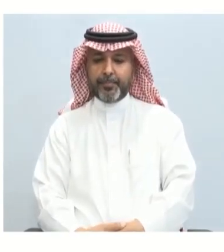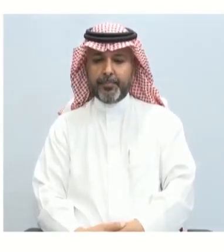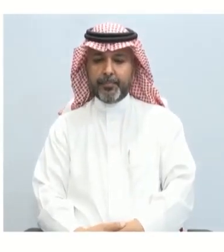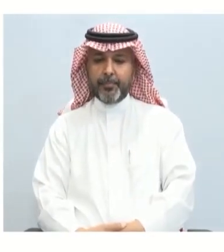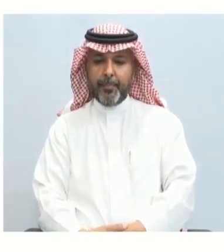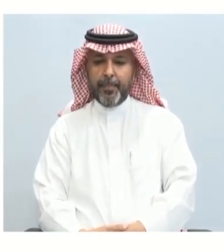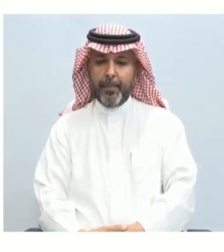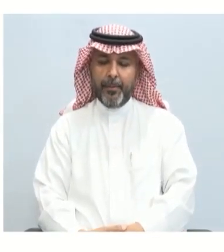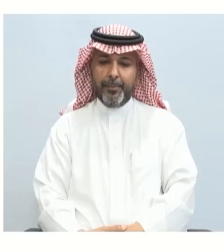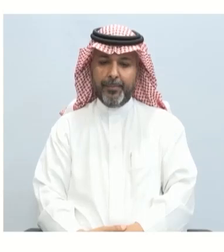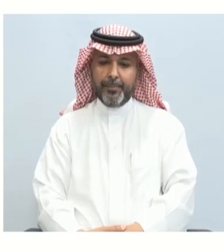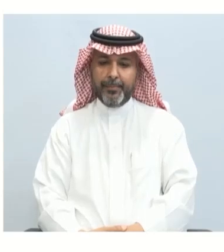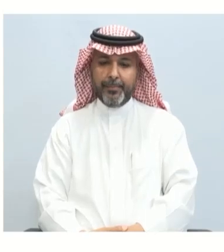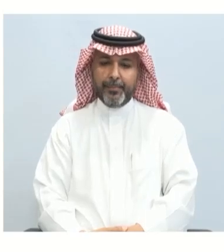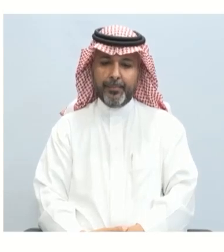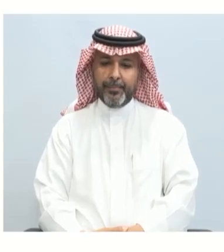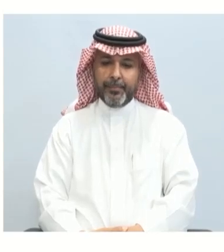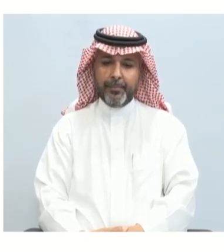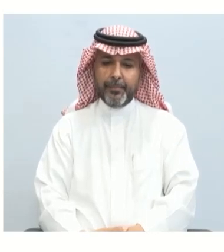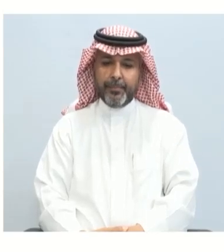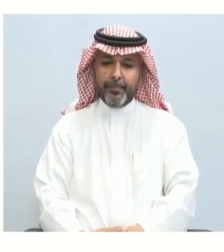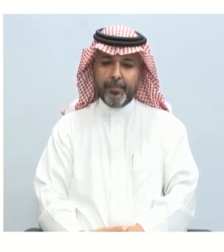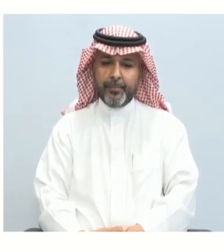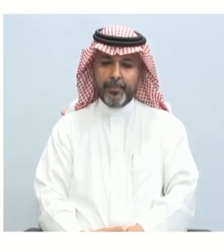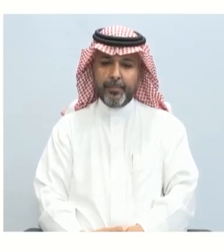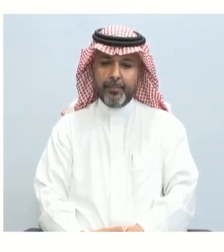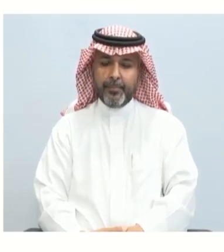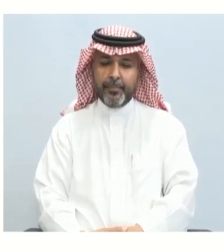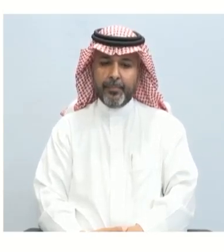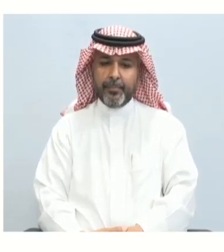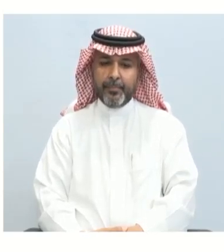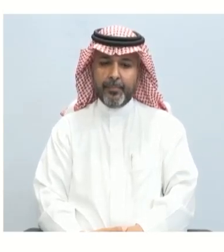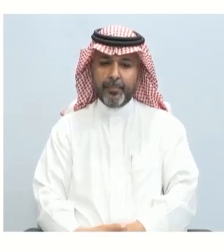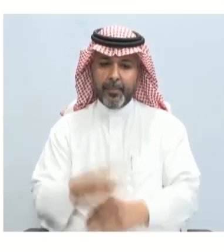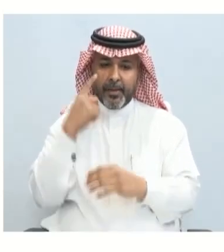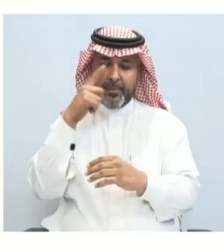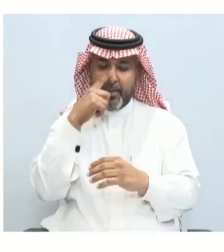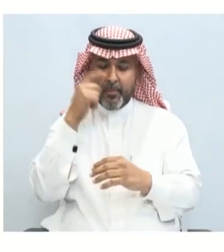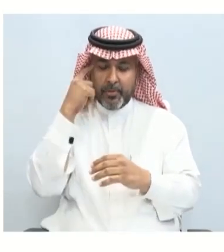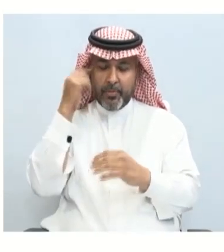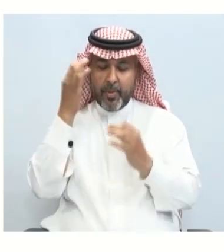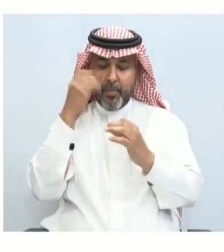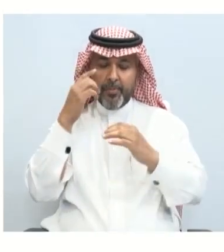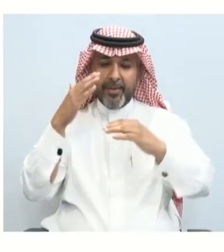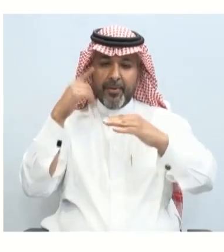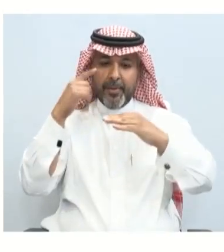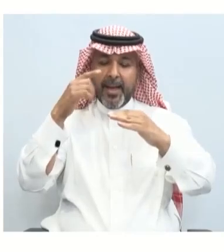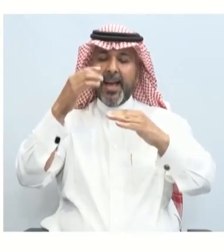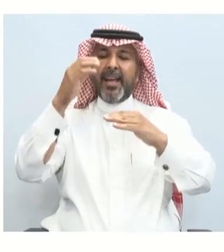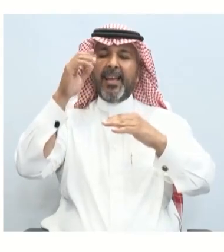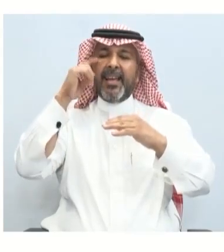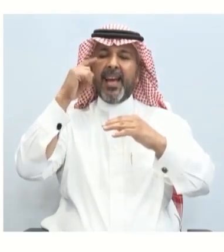النقطه سيكون اكسها هو الكوساين ووا هو الساين بهذا الشكل فالاكس هي